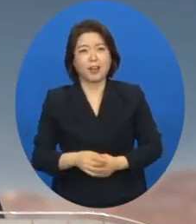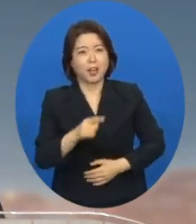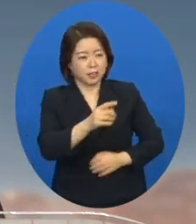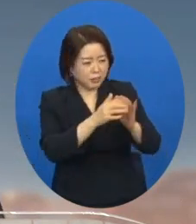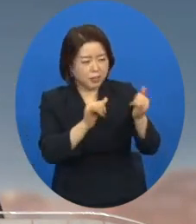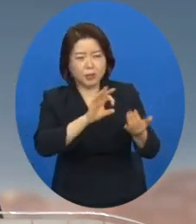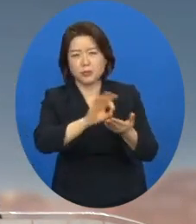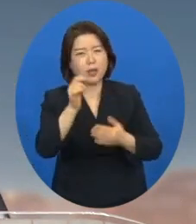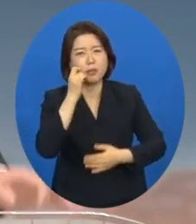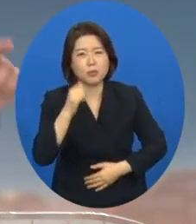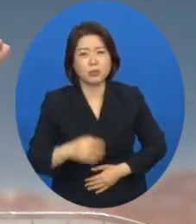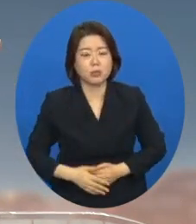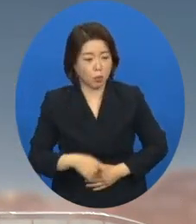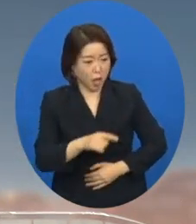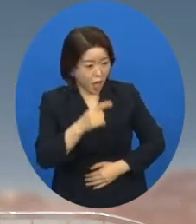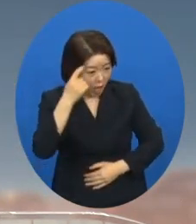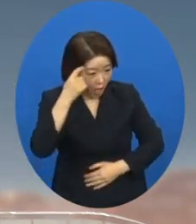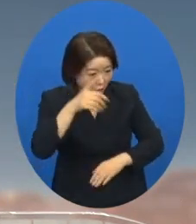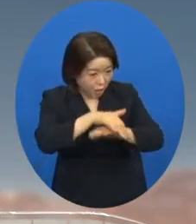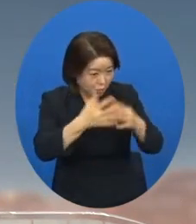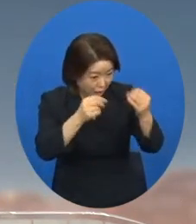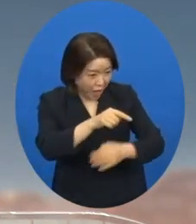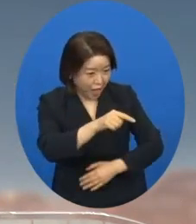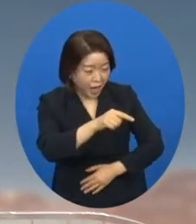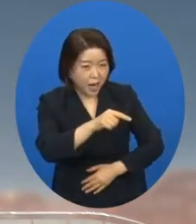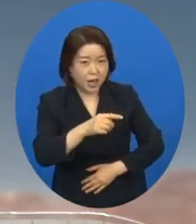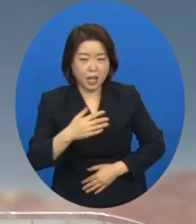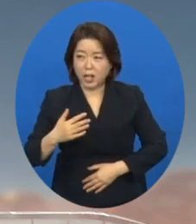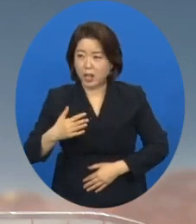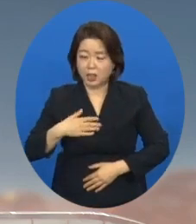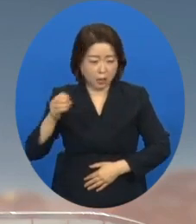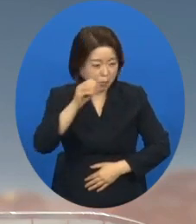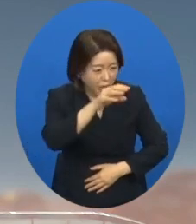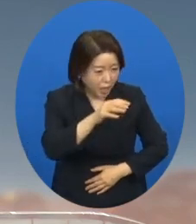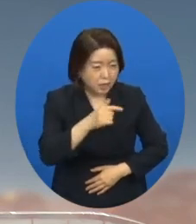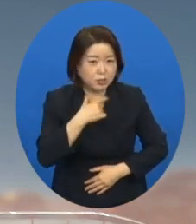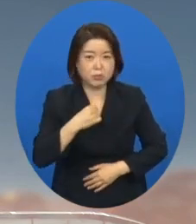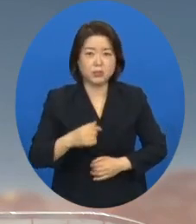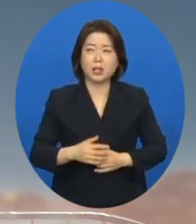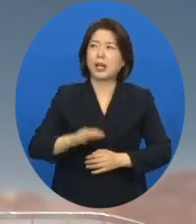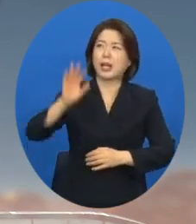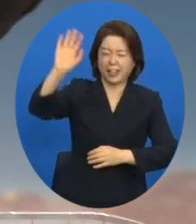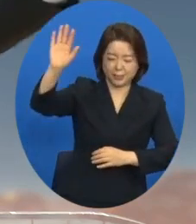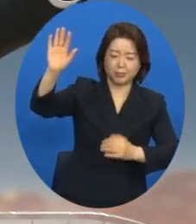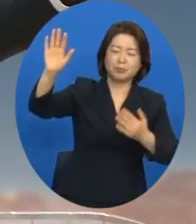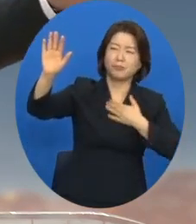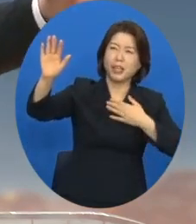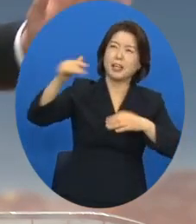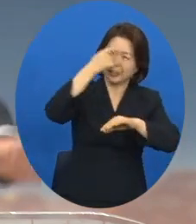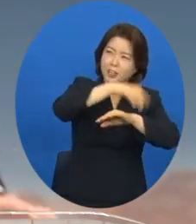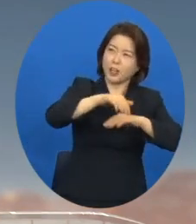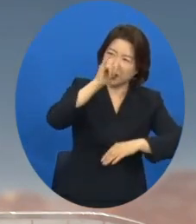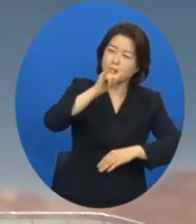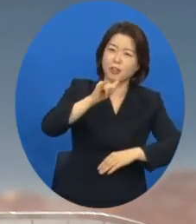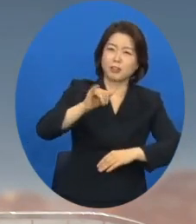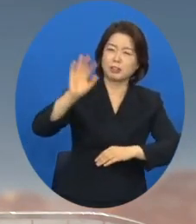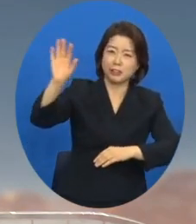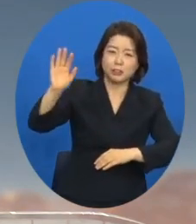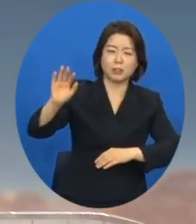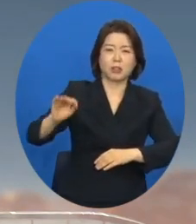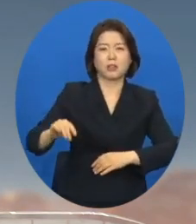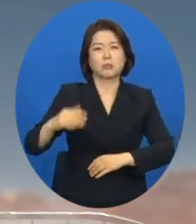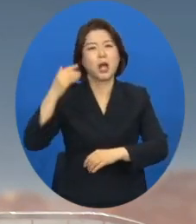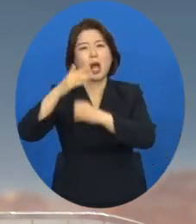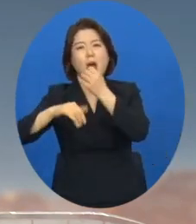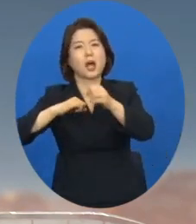쓰는 거예요. 너에게 너무 계획이 많다. 나의 계획을 좀 말하고 싶은데 하나님 다 짰습니다. 걱정하지 마세요. 하나님이 쓸 수가 없는